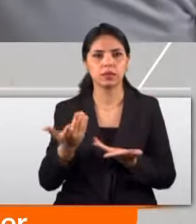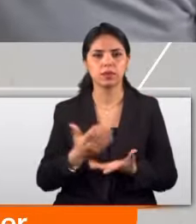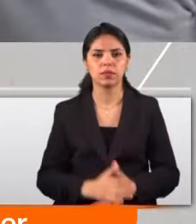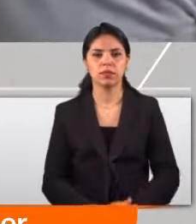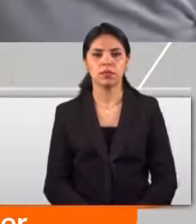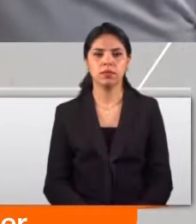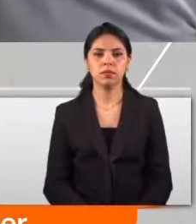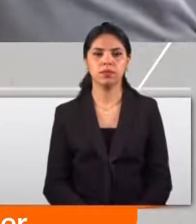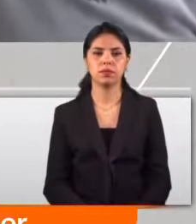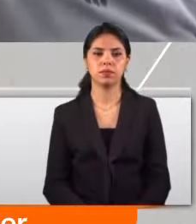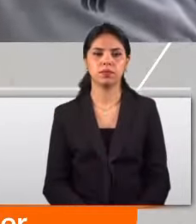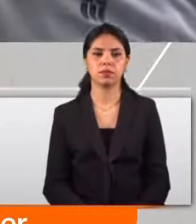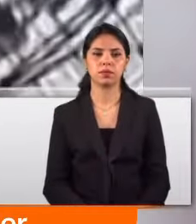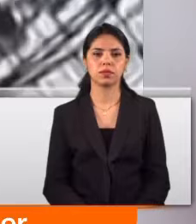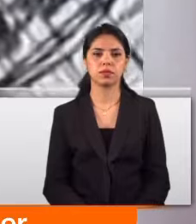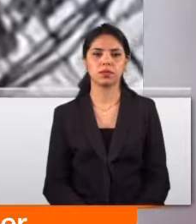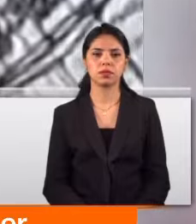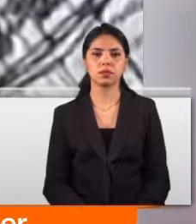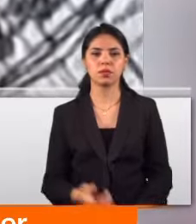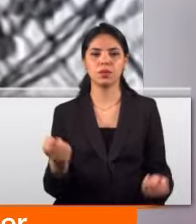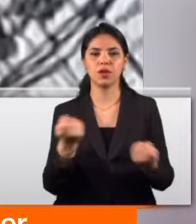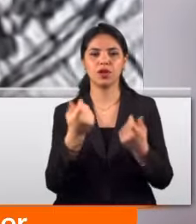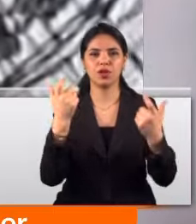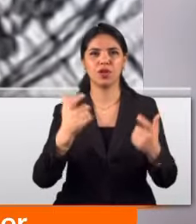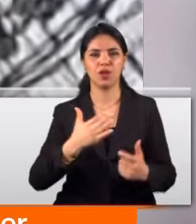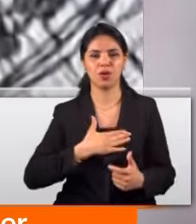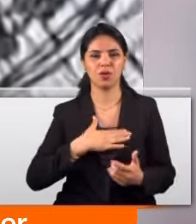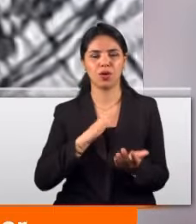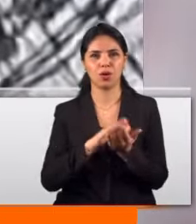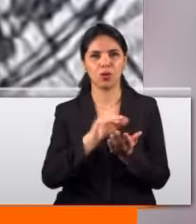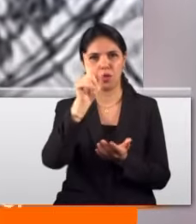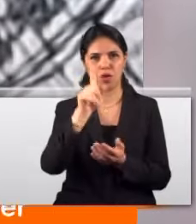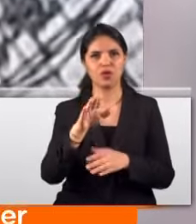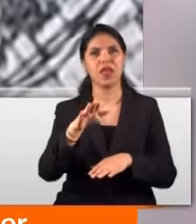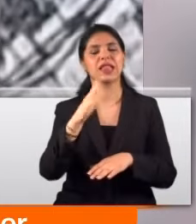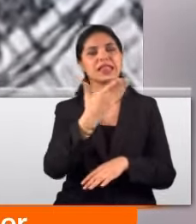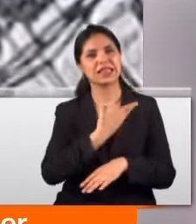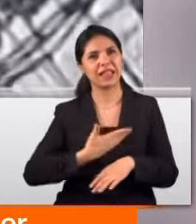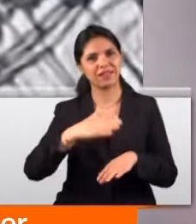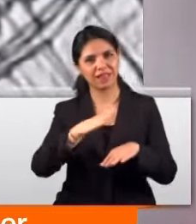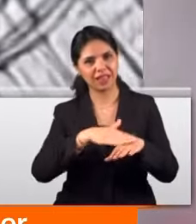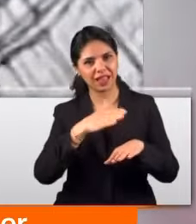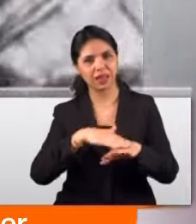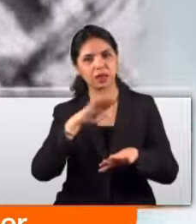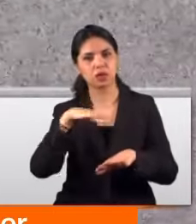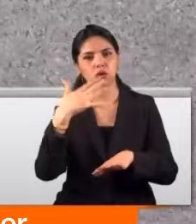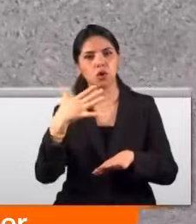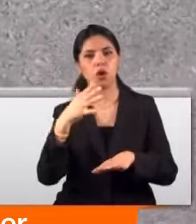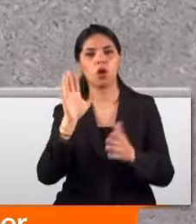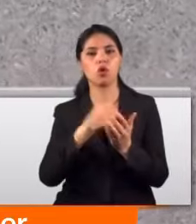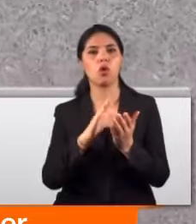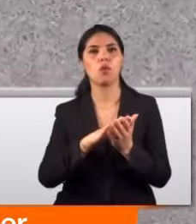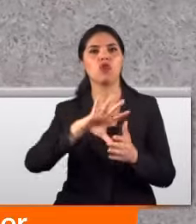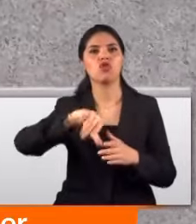Eteğinin altına sokup alıp gidiyor. İş yerinin önündeki köpeği önce sevdi, sonra tasmasını çıkarıp çaldı.